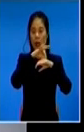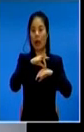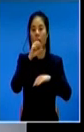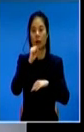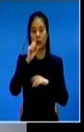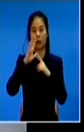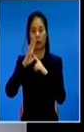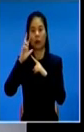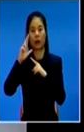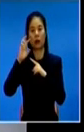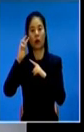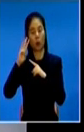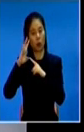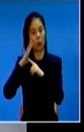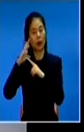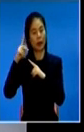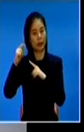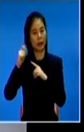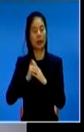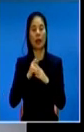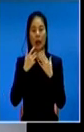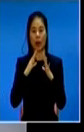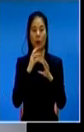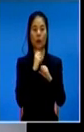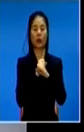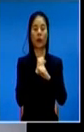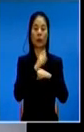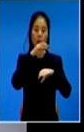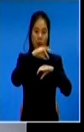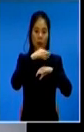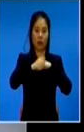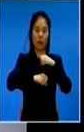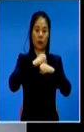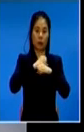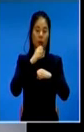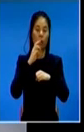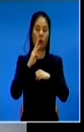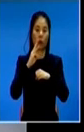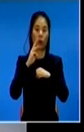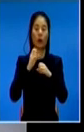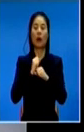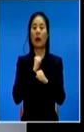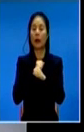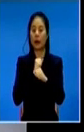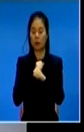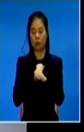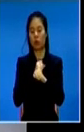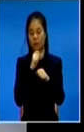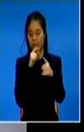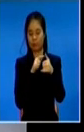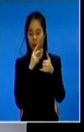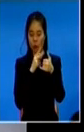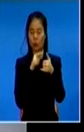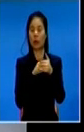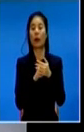ณจะต้องเป็นสารวัตรอย่างน้อย6ปีถึงจะได้รับการพิจารณาขึ้นเป็นรองผู้กำ